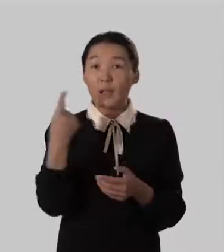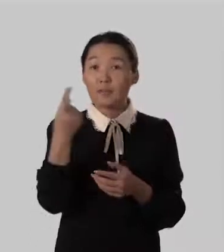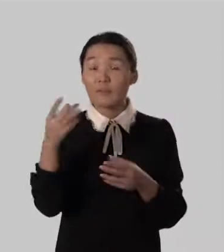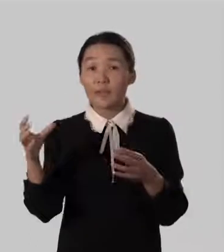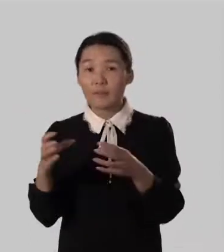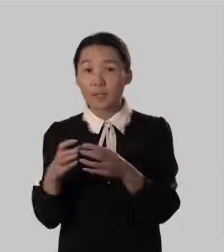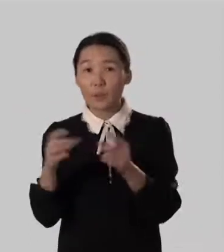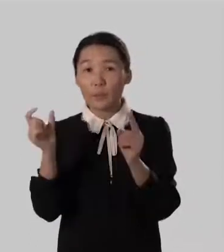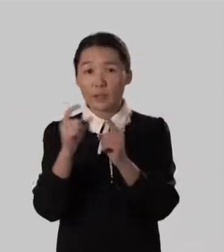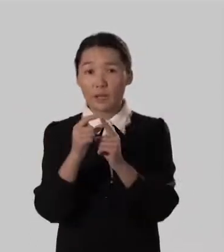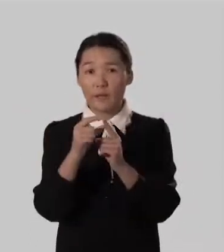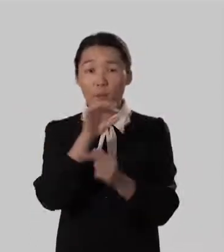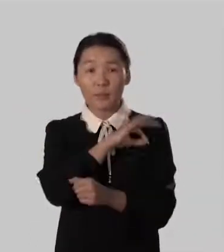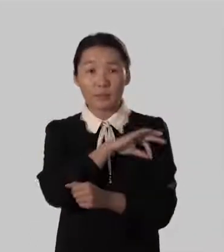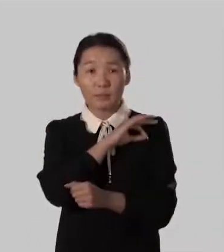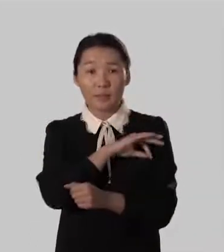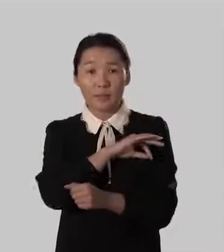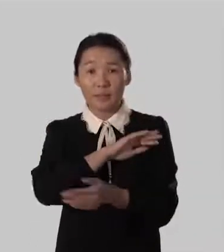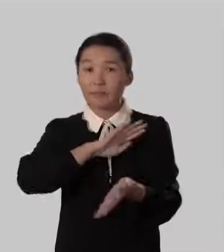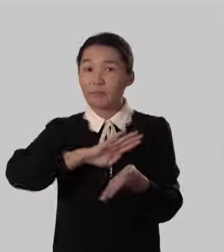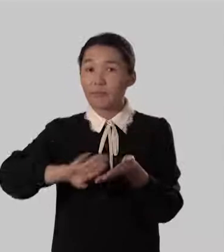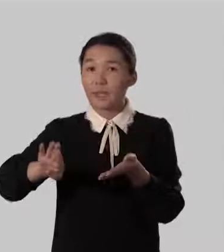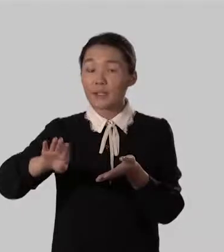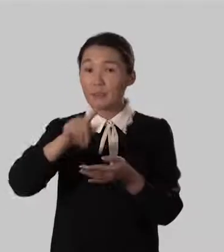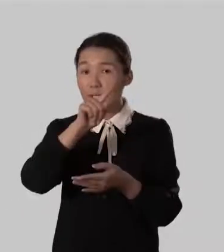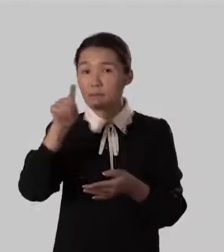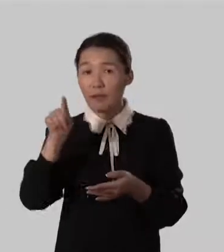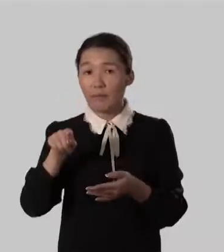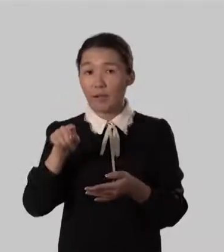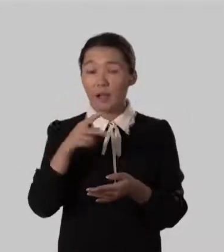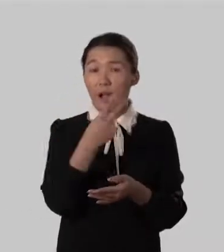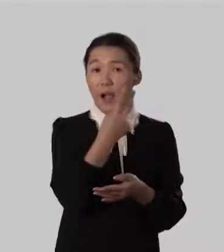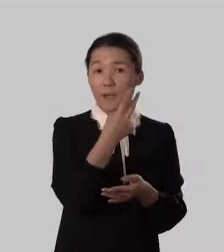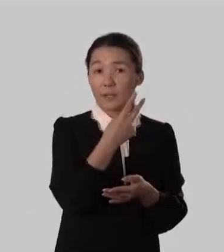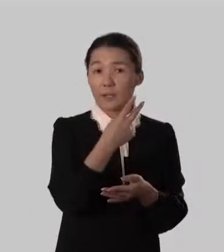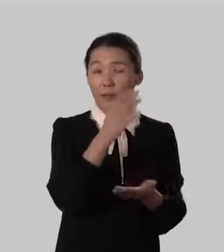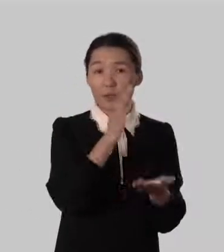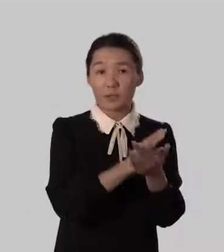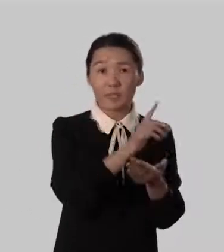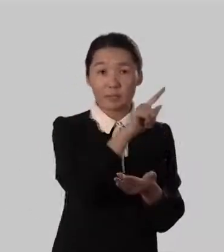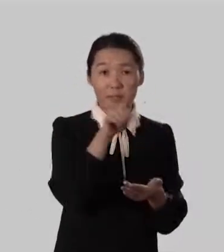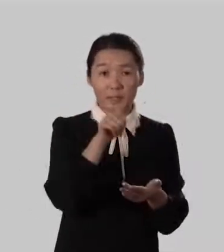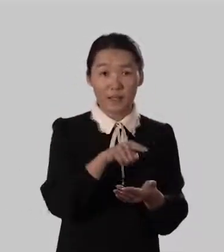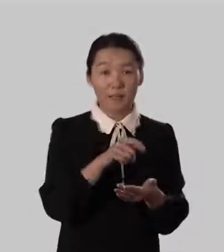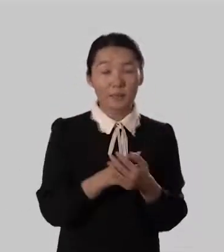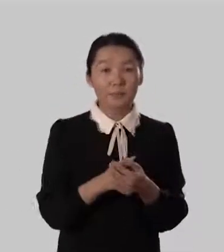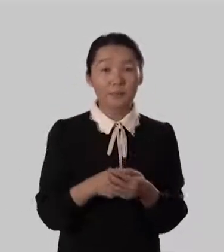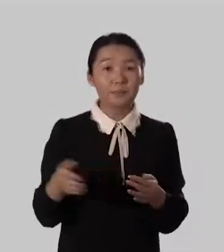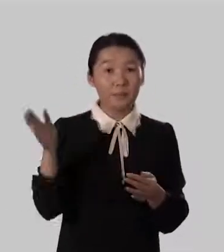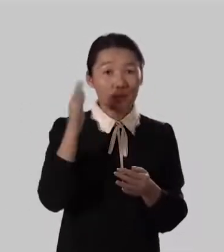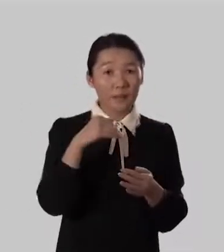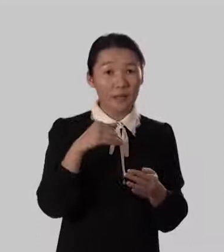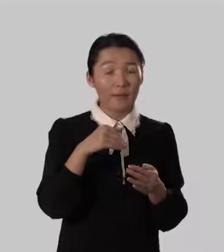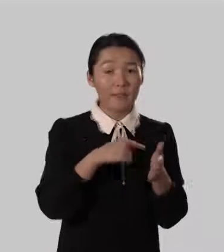в первой группе слова употреблены без приставок а во второй есть приставки